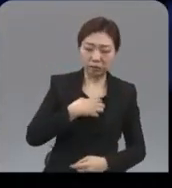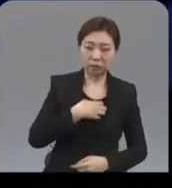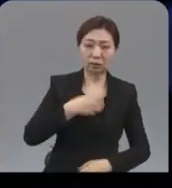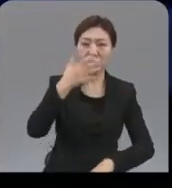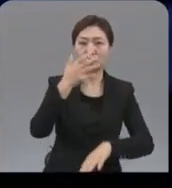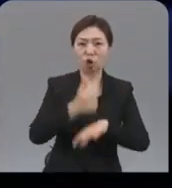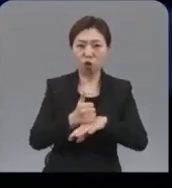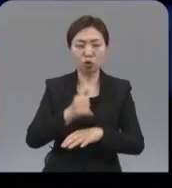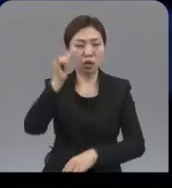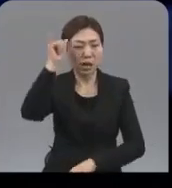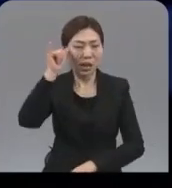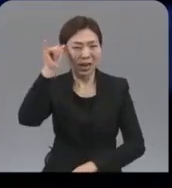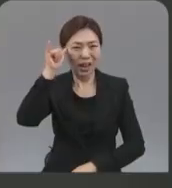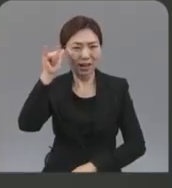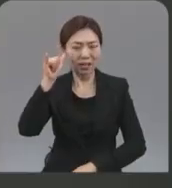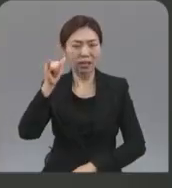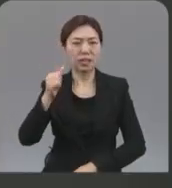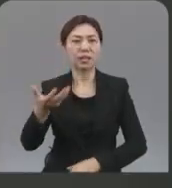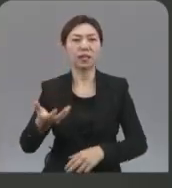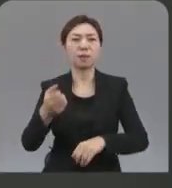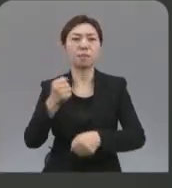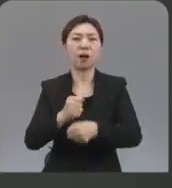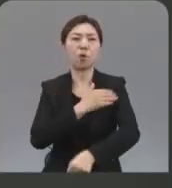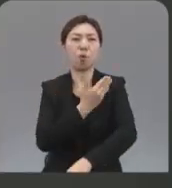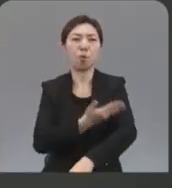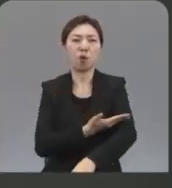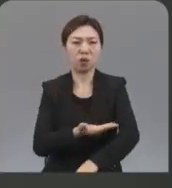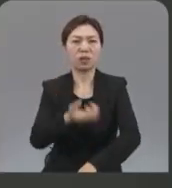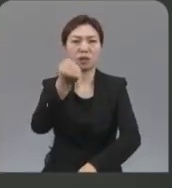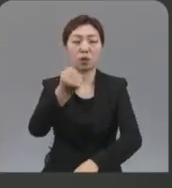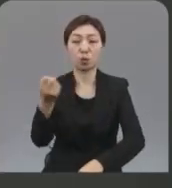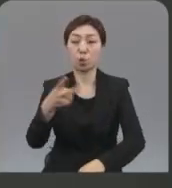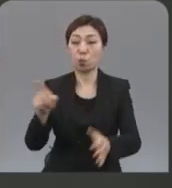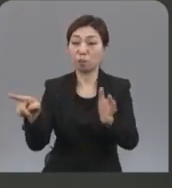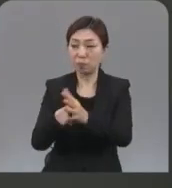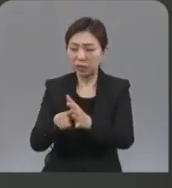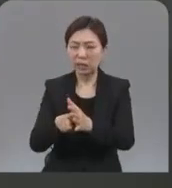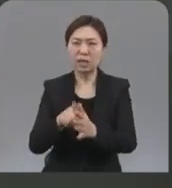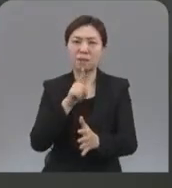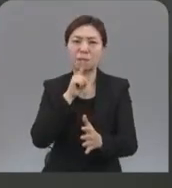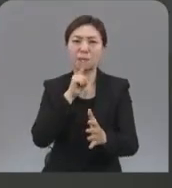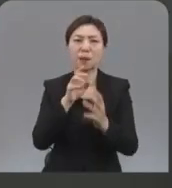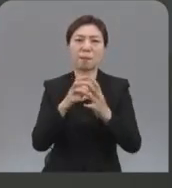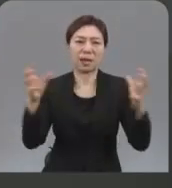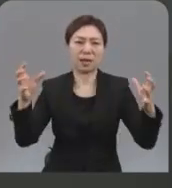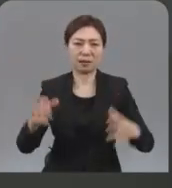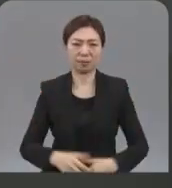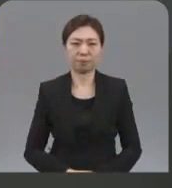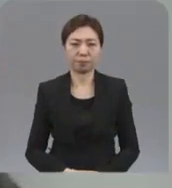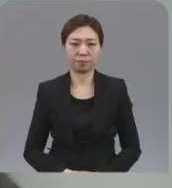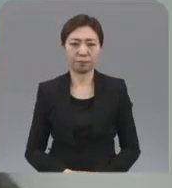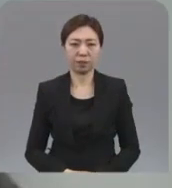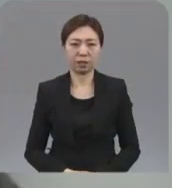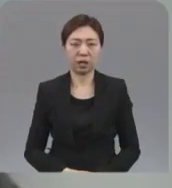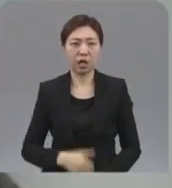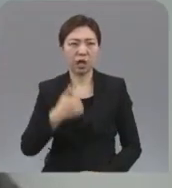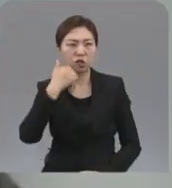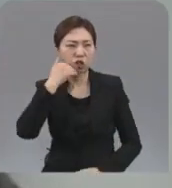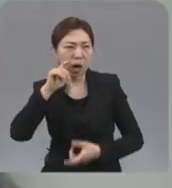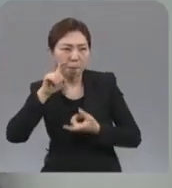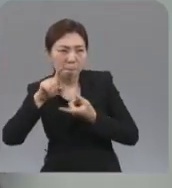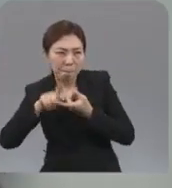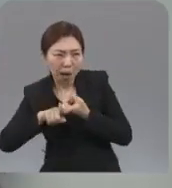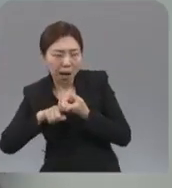juga ada kontroversi terkait hak paten data Ai atau kepercayaan terhadap Ai yang juga terus bermunculan seorang Profesor dari Kais